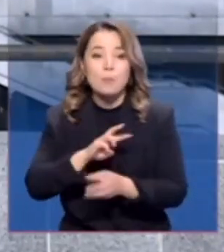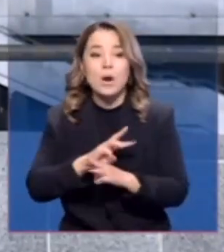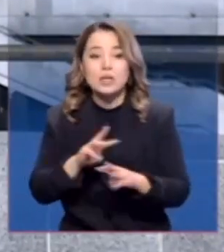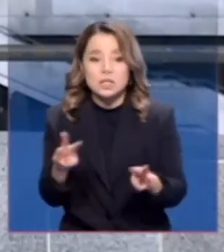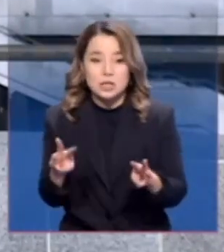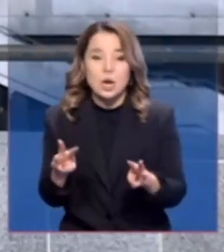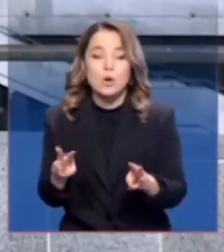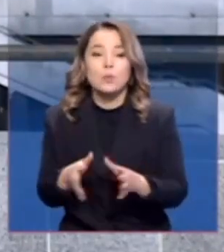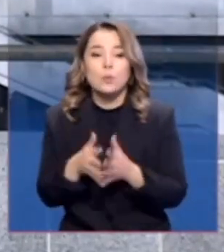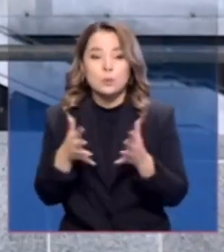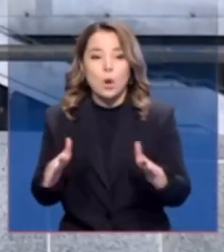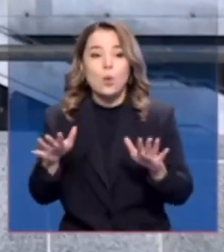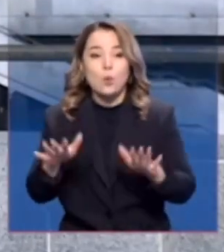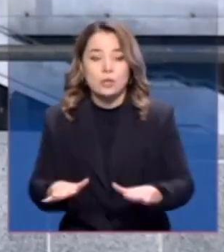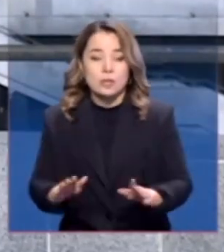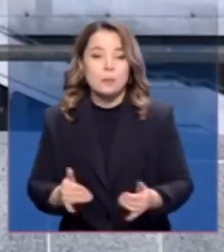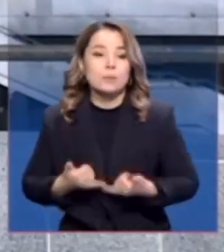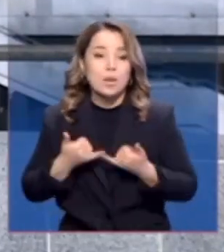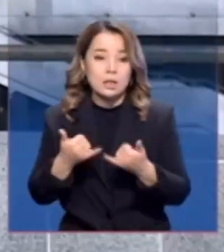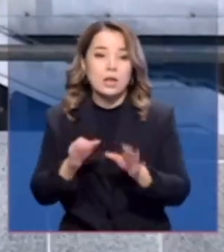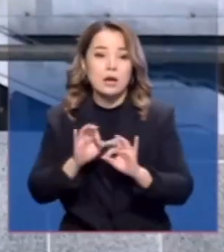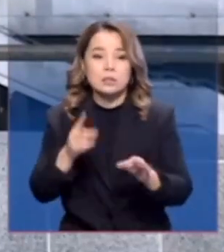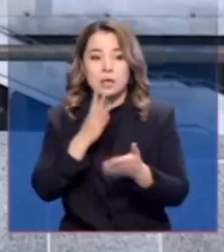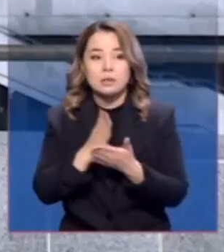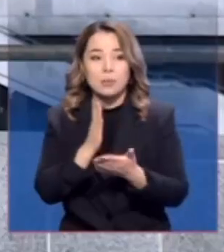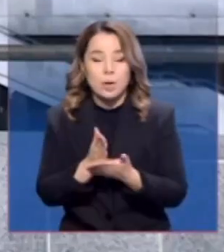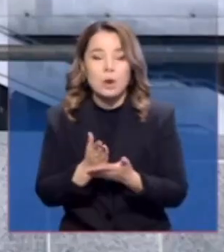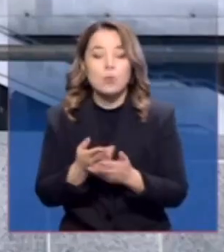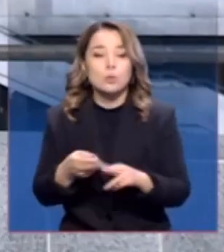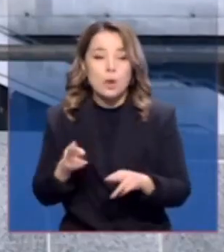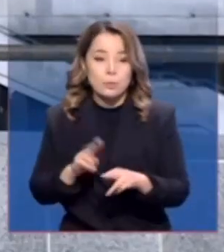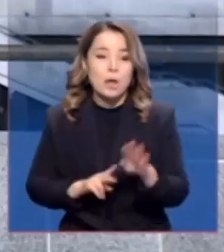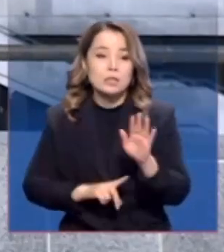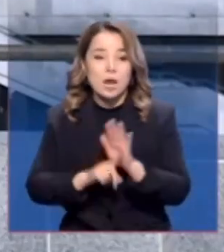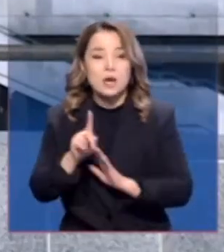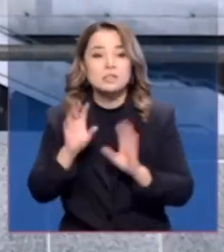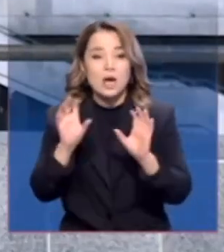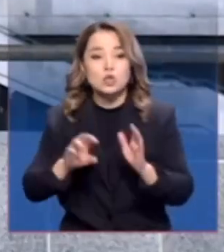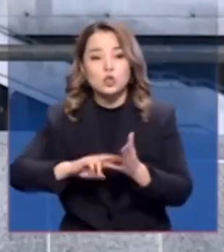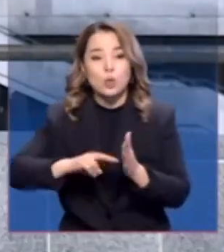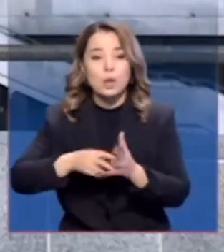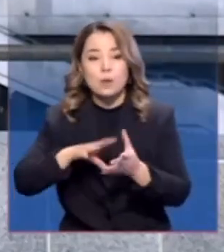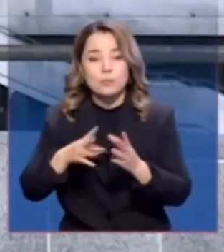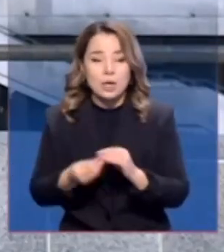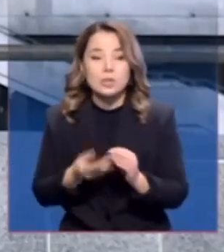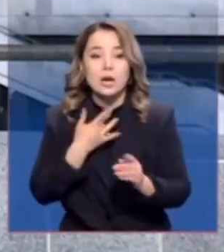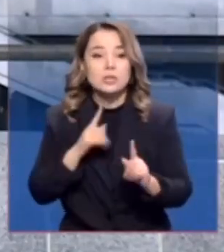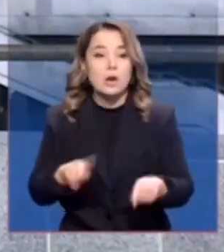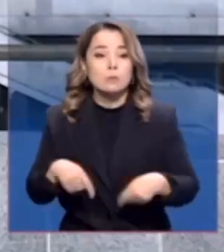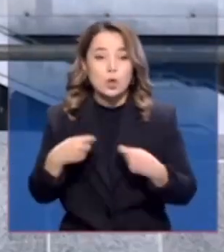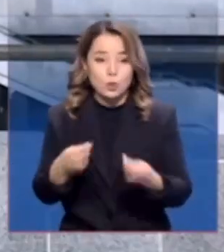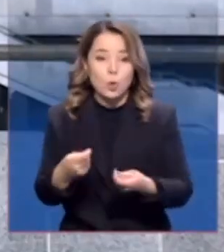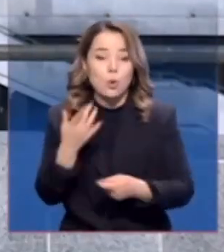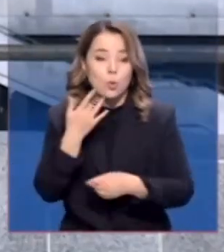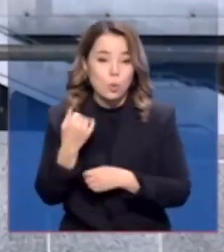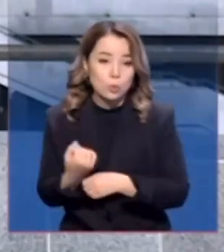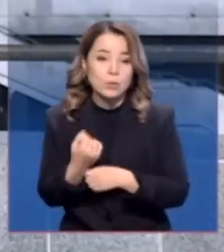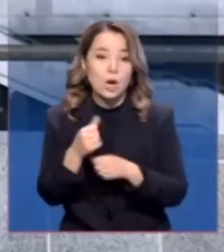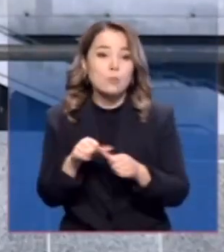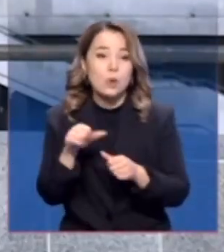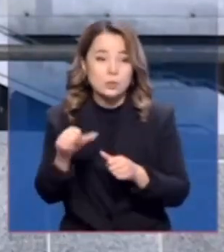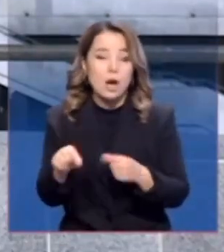мәжілісмендерге кеңірек орын берілетін айтып қалды. Сондай-ақ бұдан былай заң жобаларына дауыс беру кезінде қолдаймыннан